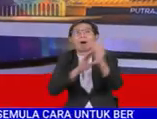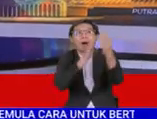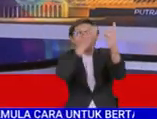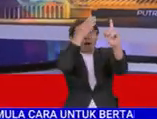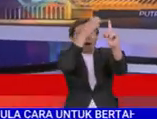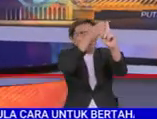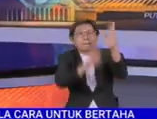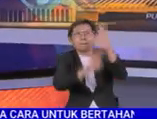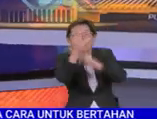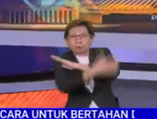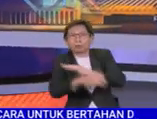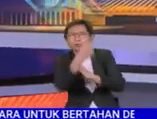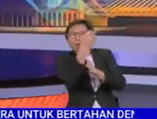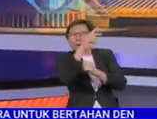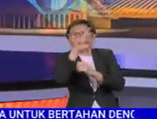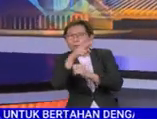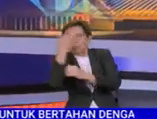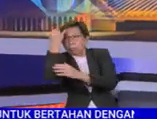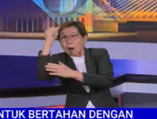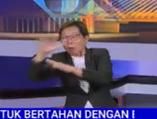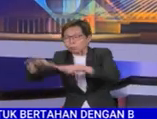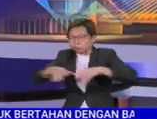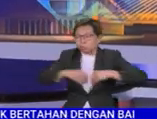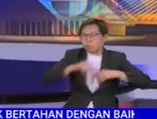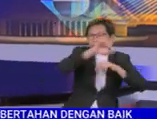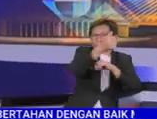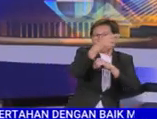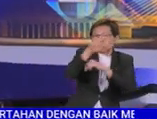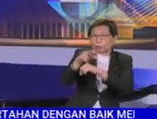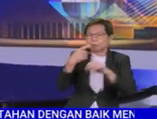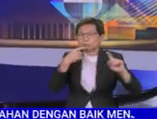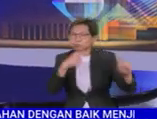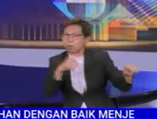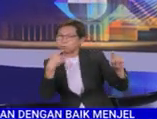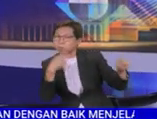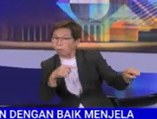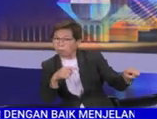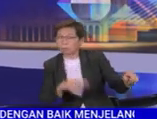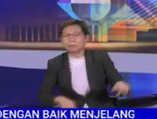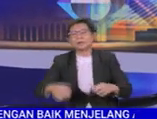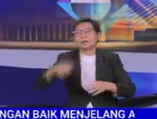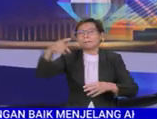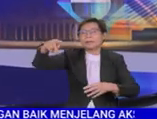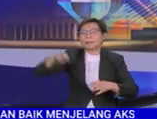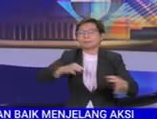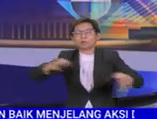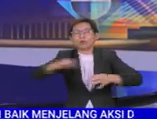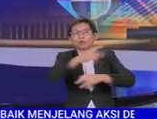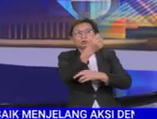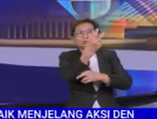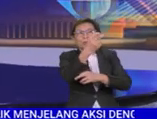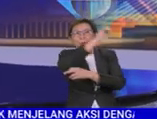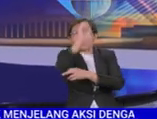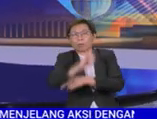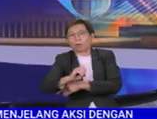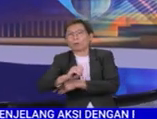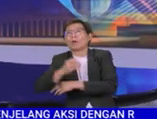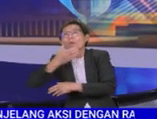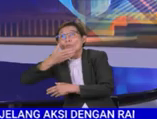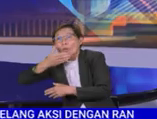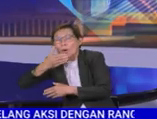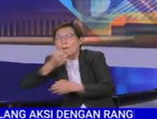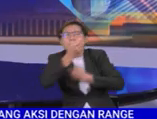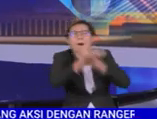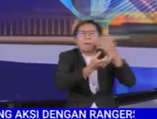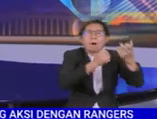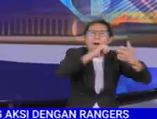Lebih 12,000 idea diterima daripada kira-kira 10,000 responden. Jelas Perdana Menteri, 12% daripada anak muda menyuarakan